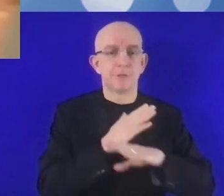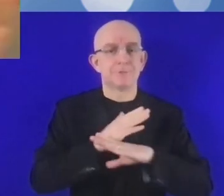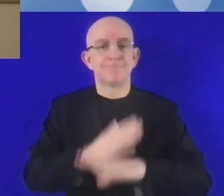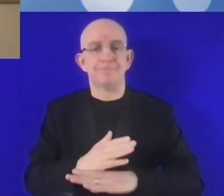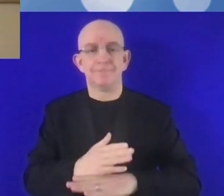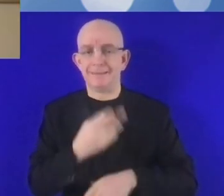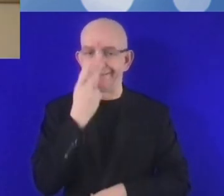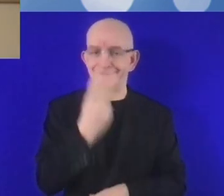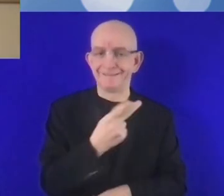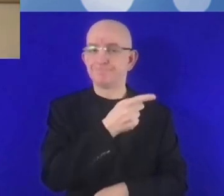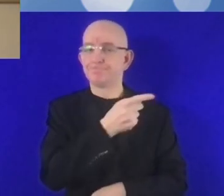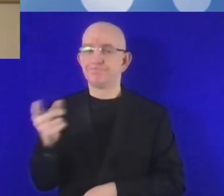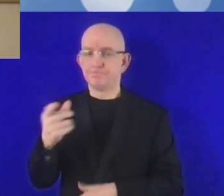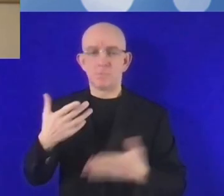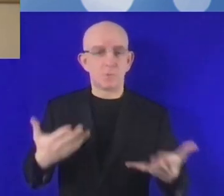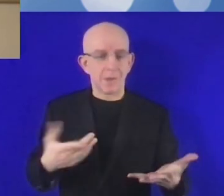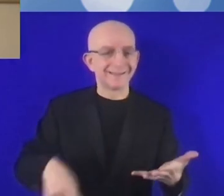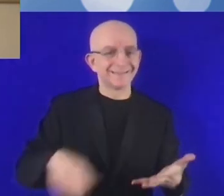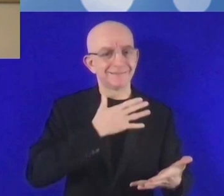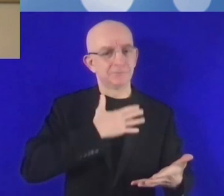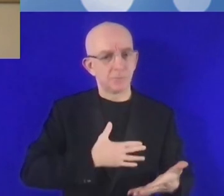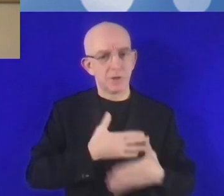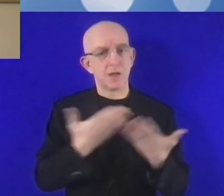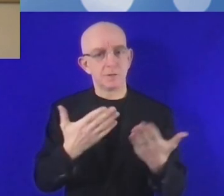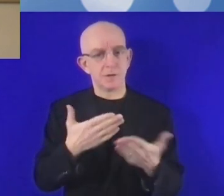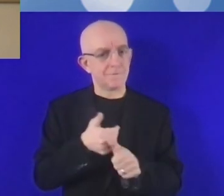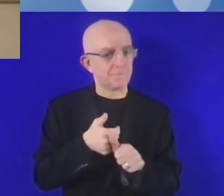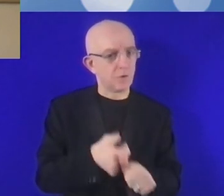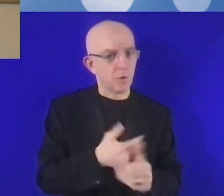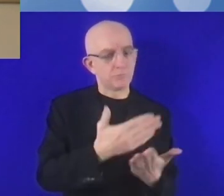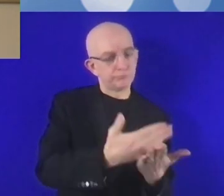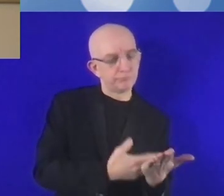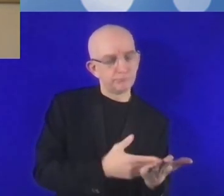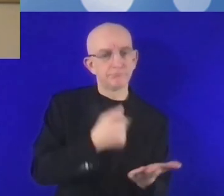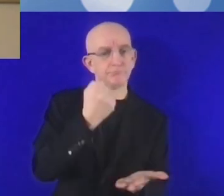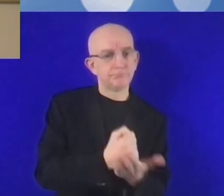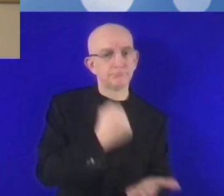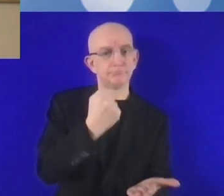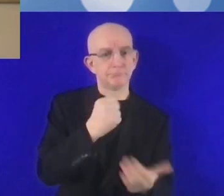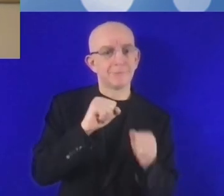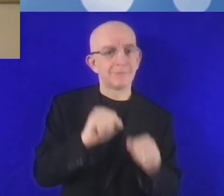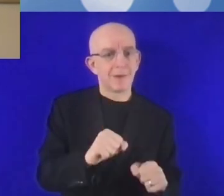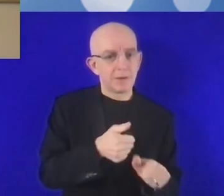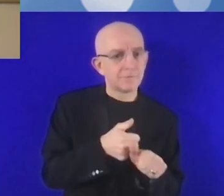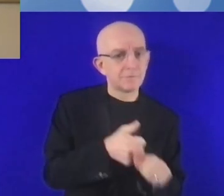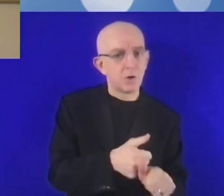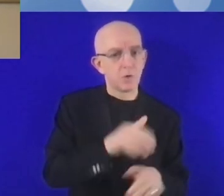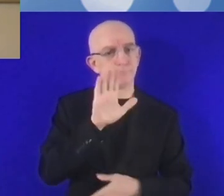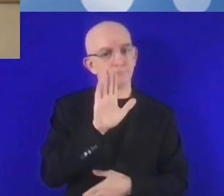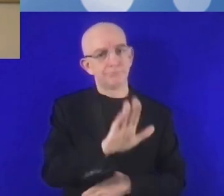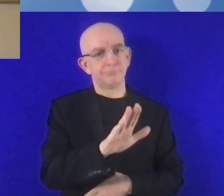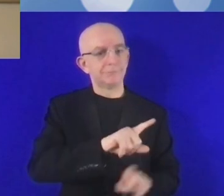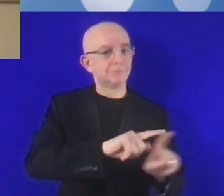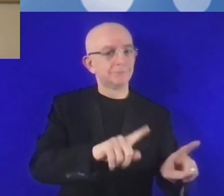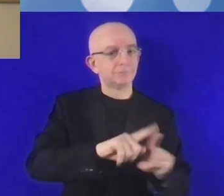Мы хотим действовать в соответствии с действующим законодательством